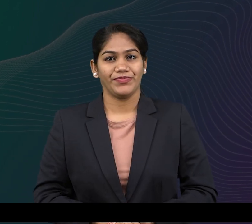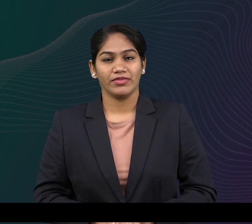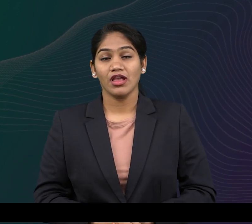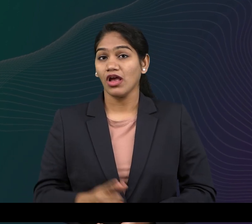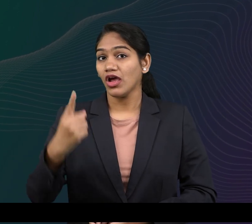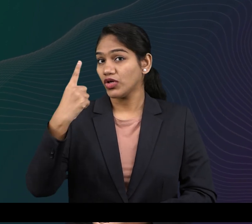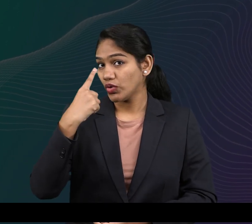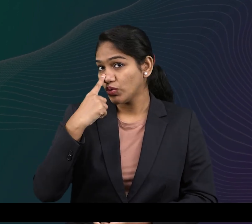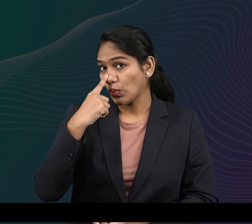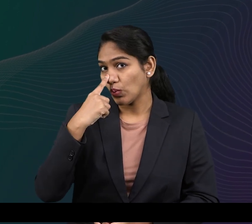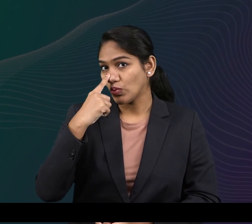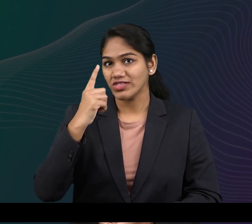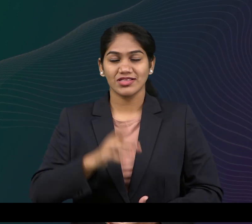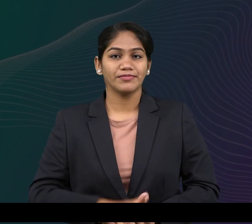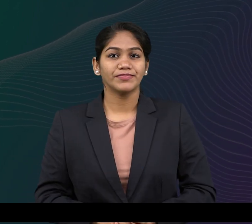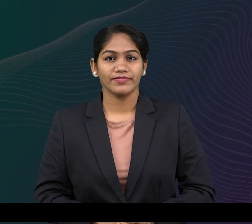नाक,